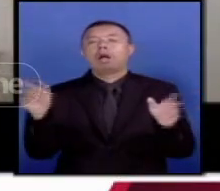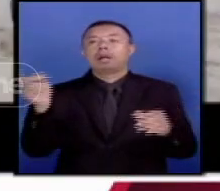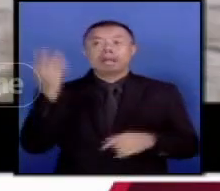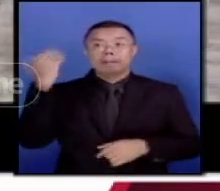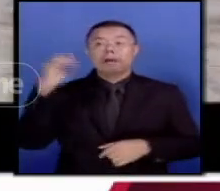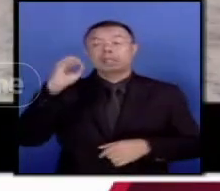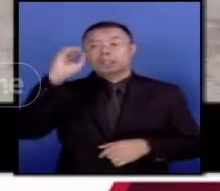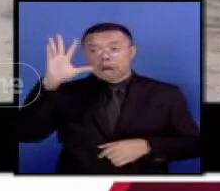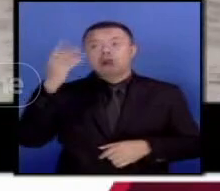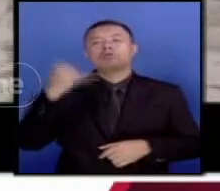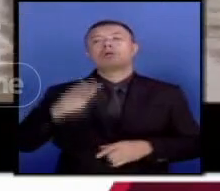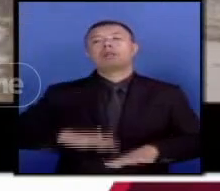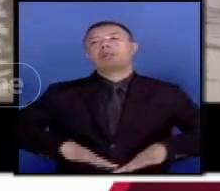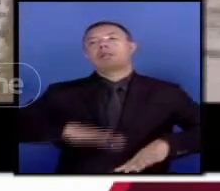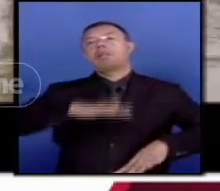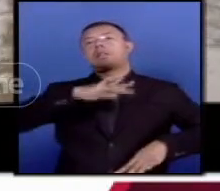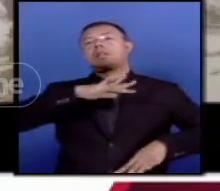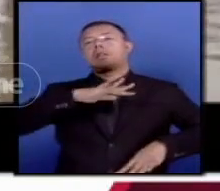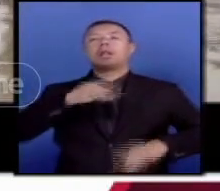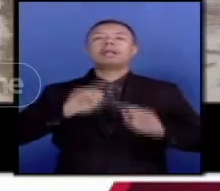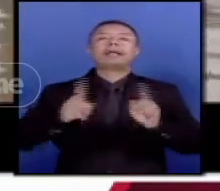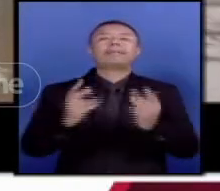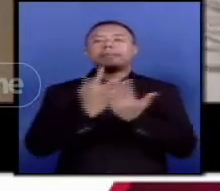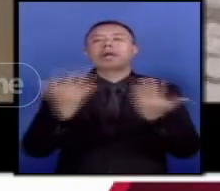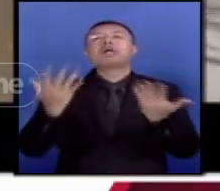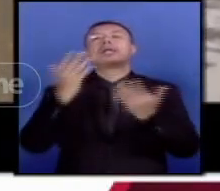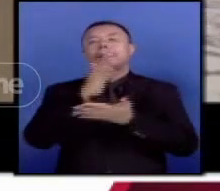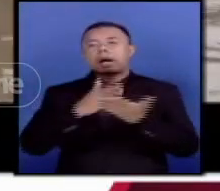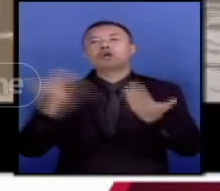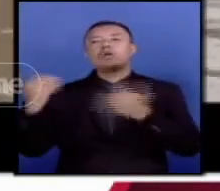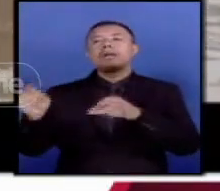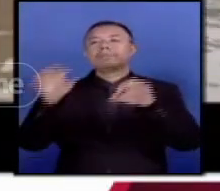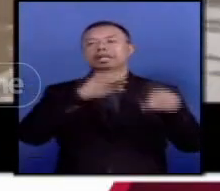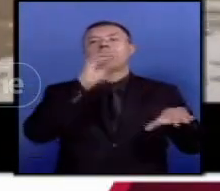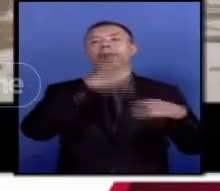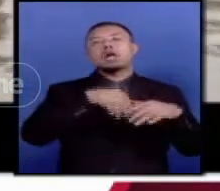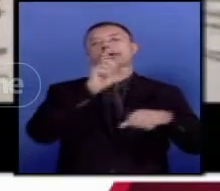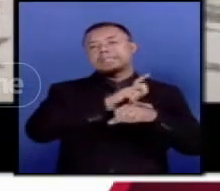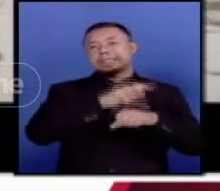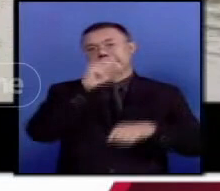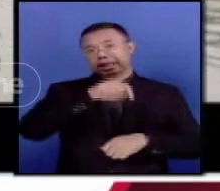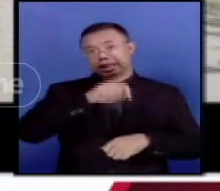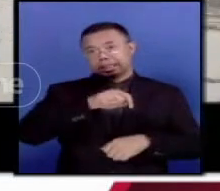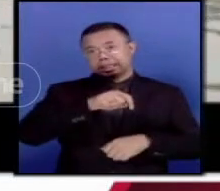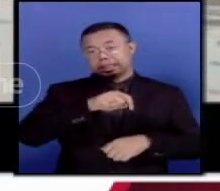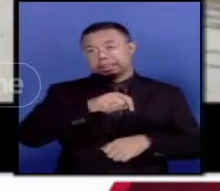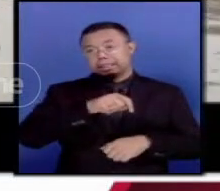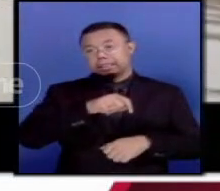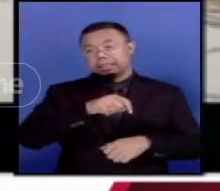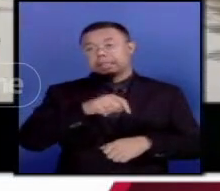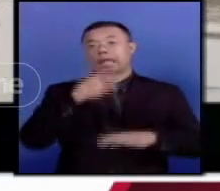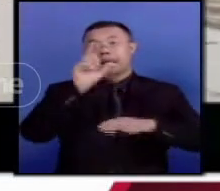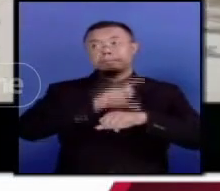siang kemarin terjadi genangan air namun begitu warga sebagian sudah mengungsi di masjid di tempat di belakang Saya mengabarkan di mana memang